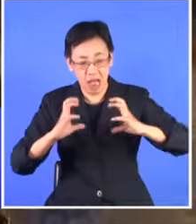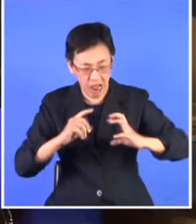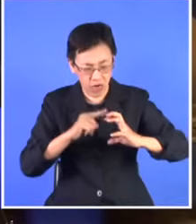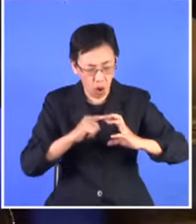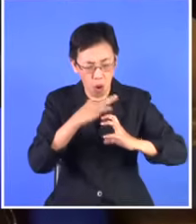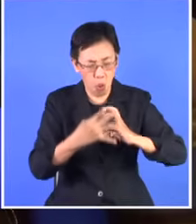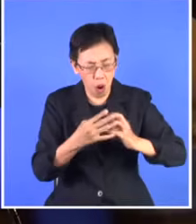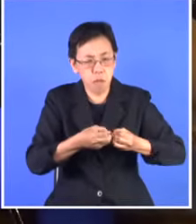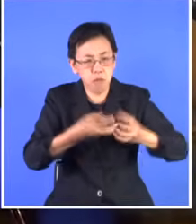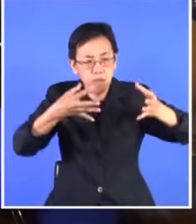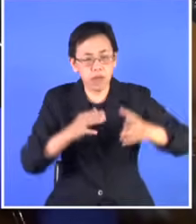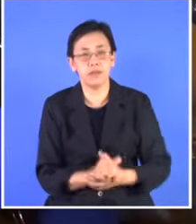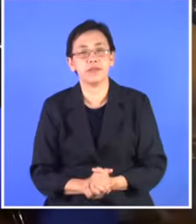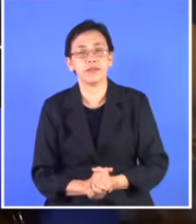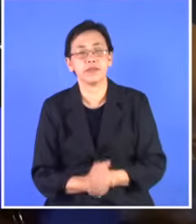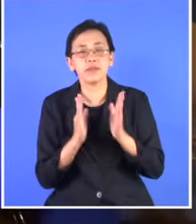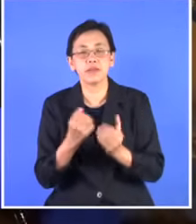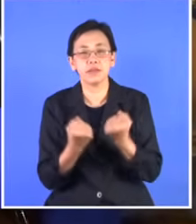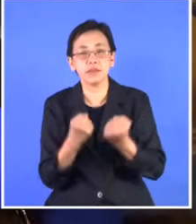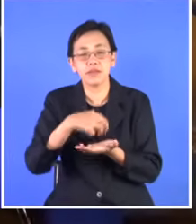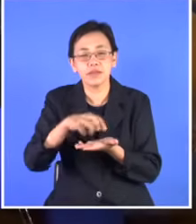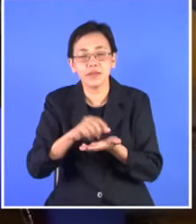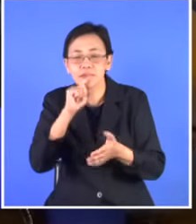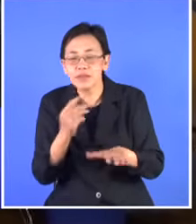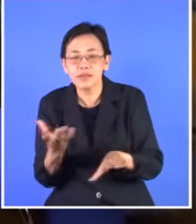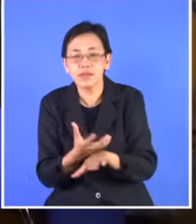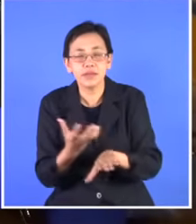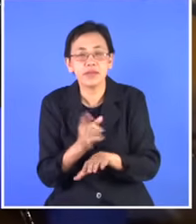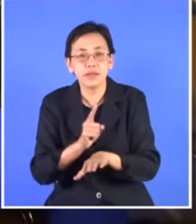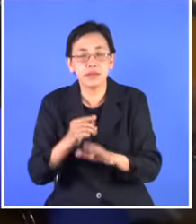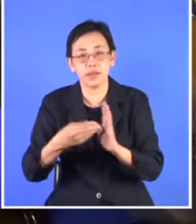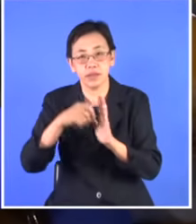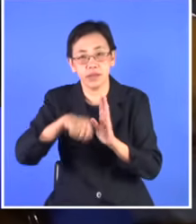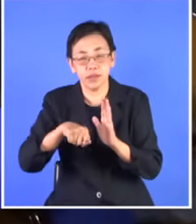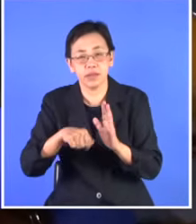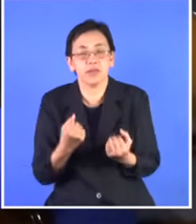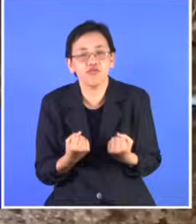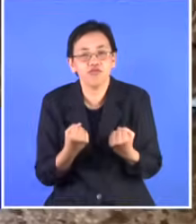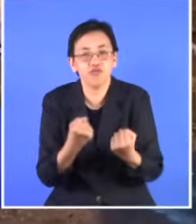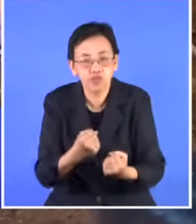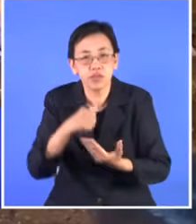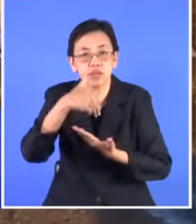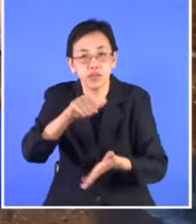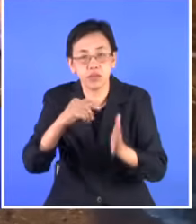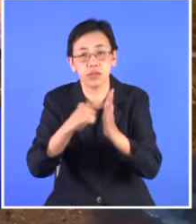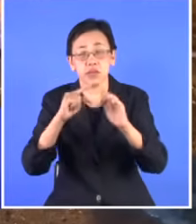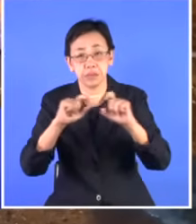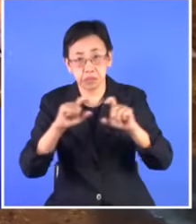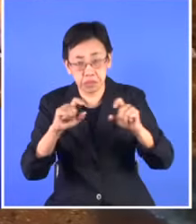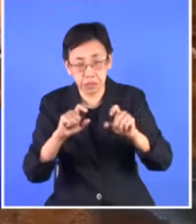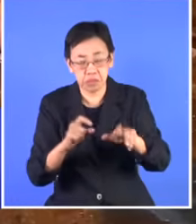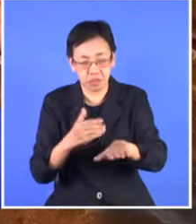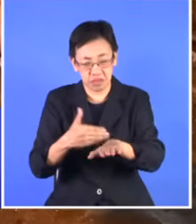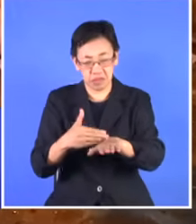กระบะวรเชษฐบอกว่าตัวเองเนี่ยขนชิ้นส่วนไก่มาจากจังหวัดนครราชสีมามาส่งให้ลูกค้าที่เพชรบูรณ์จุดเกิดเหตุยางหลังรถ